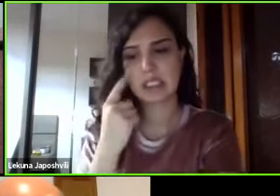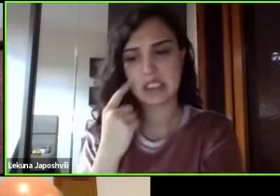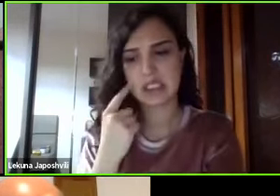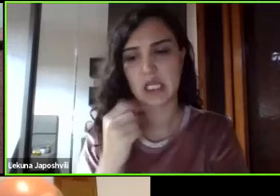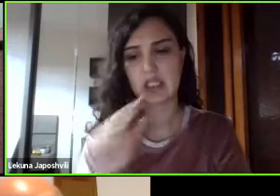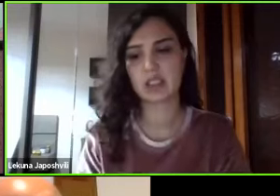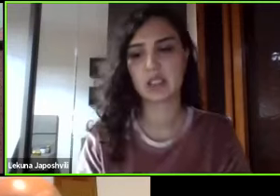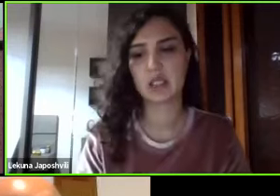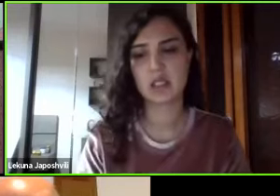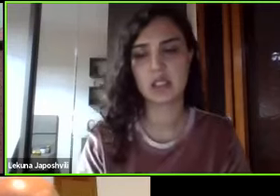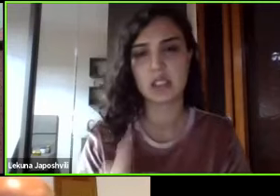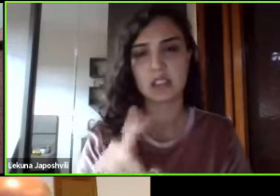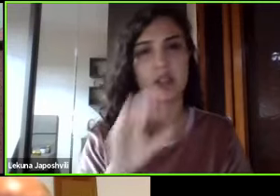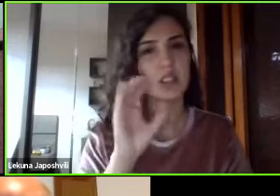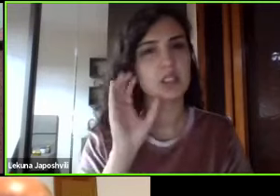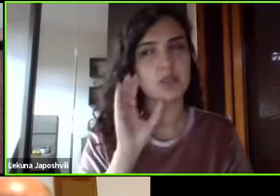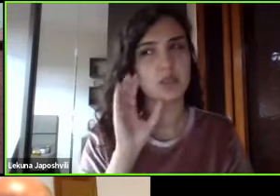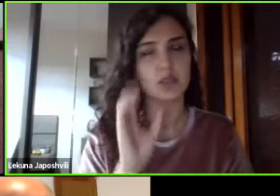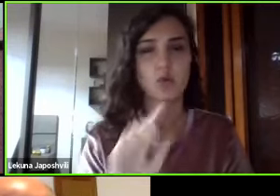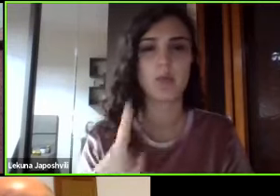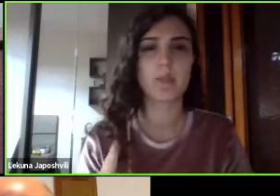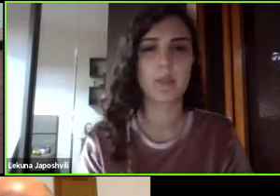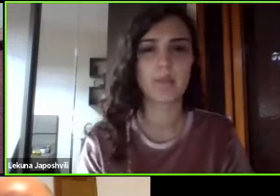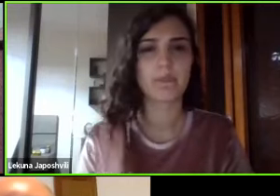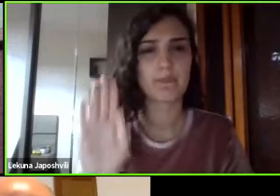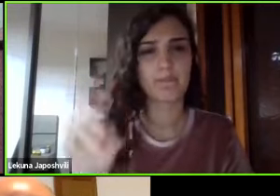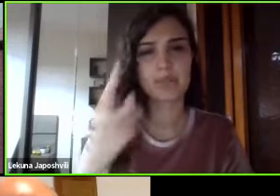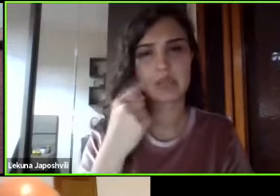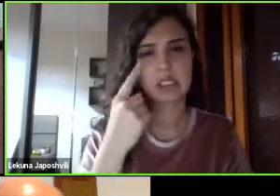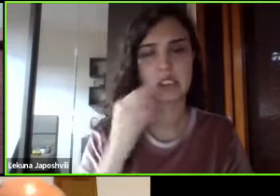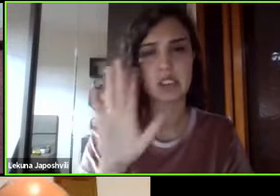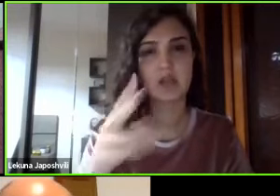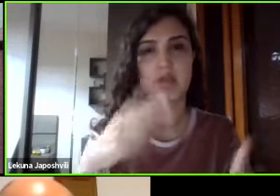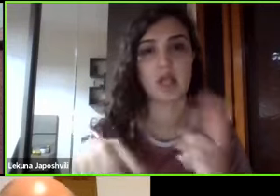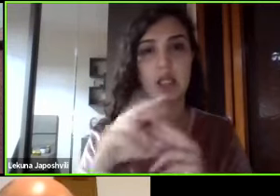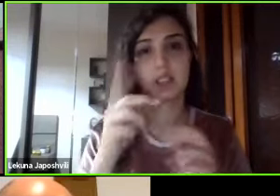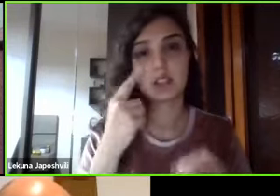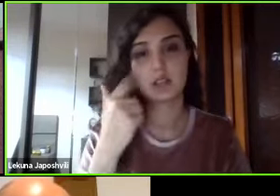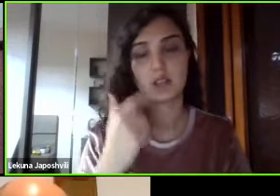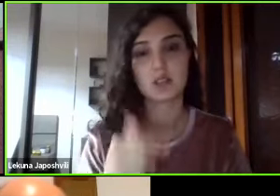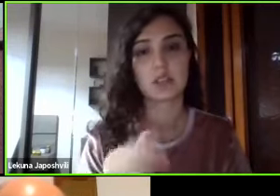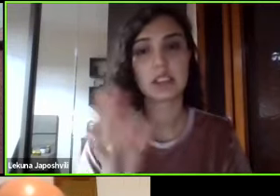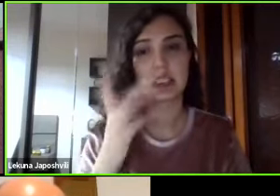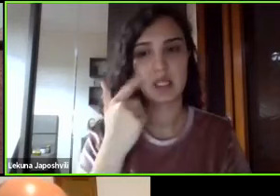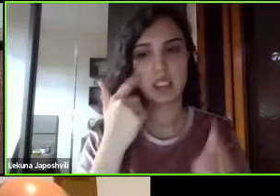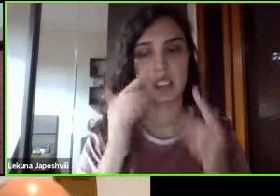თქვენი გვისმენთ ხოლმე ფრაზას, რომ მე რა იტირებს, ყველა ტირის და ესეც იტირებს.